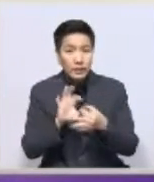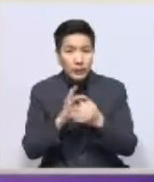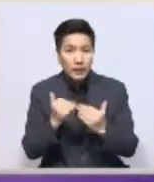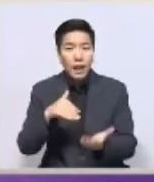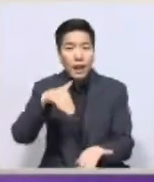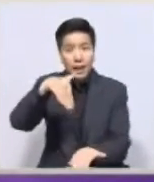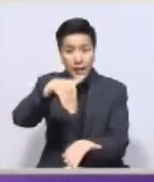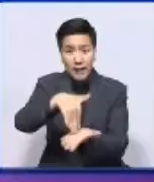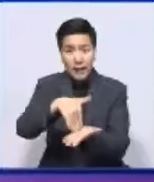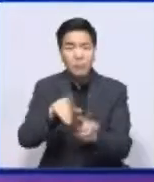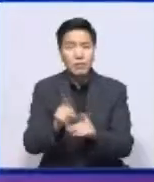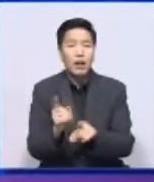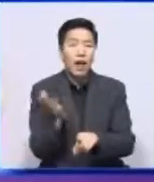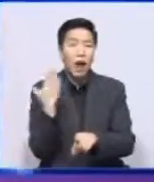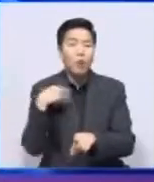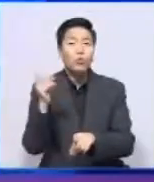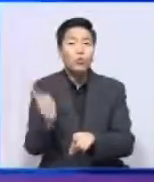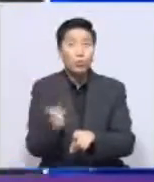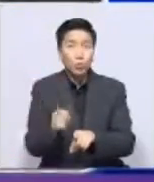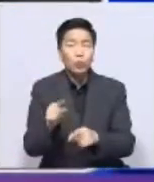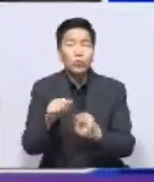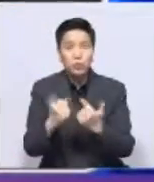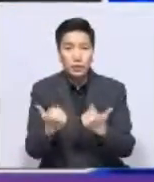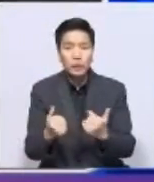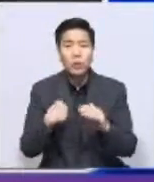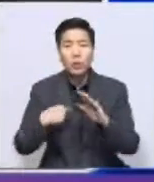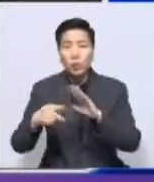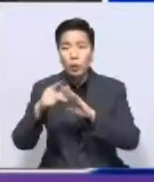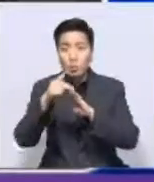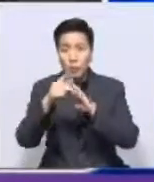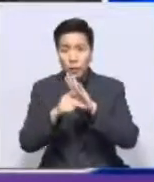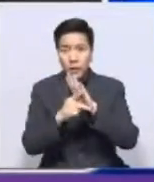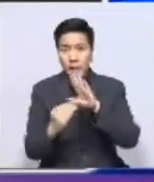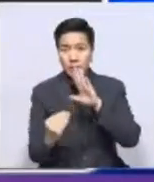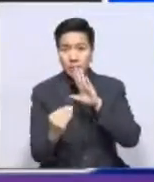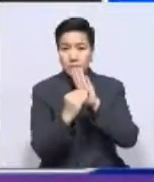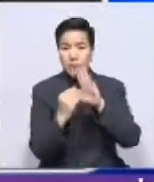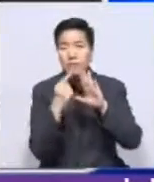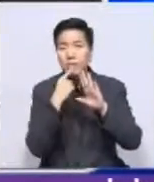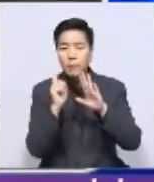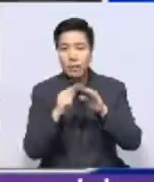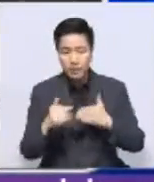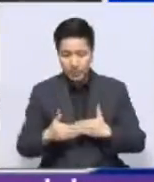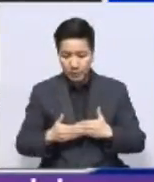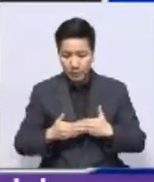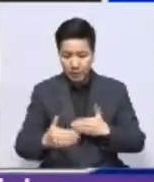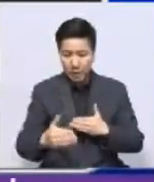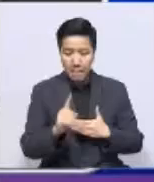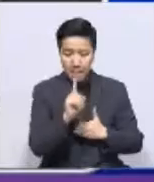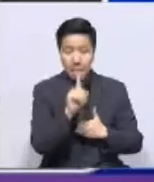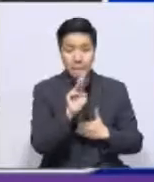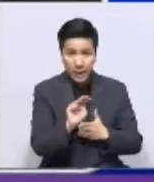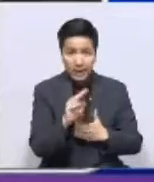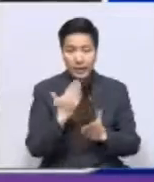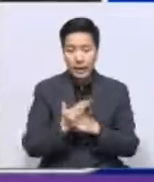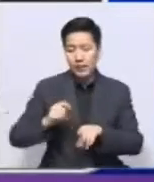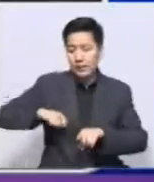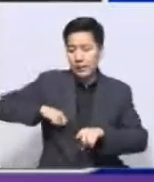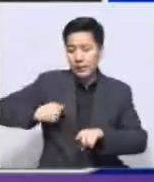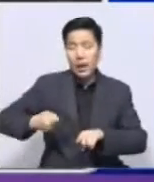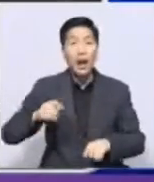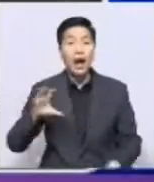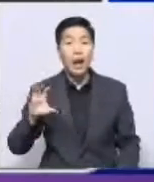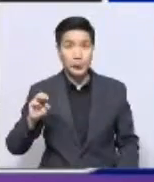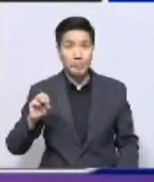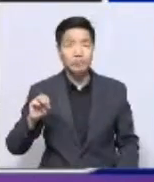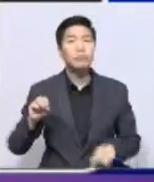ลักการเดิมเนี่ยก็คือกฎหมายเขียนว่าต้องไม่ต่ำกว่าตันตารางเมตรละ50บาท